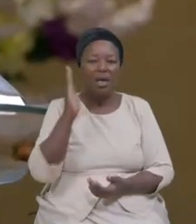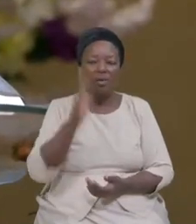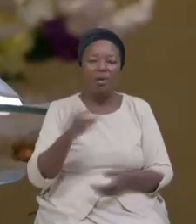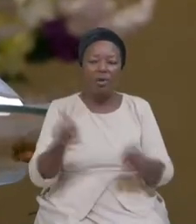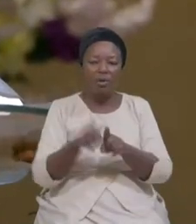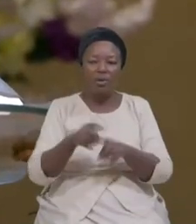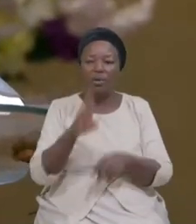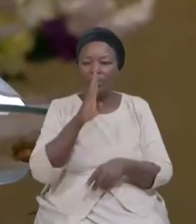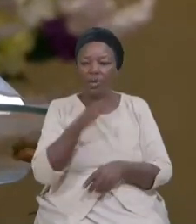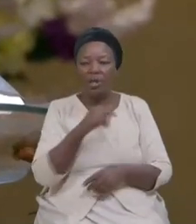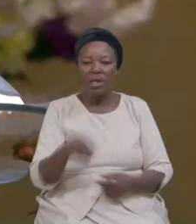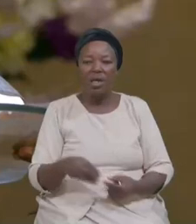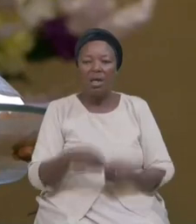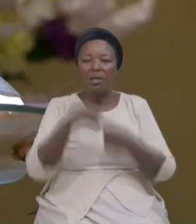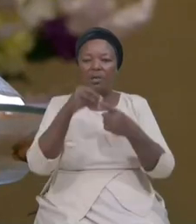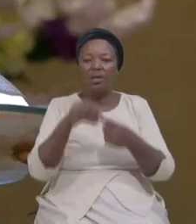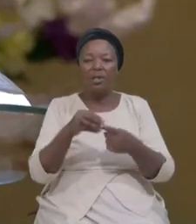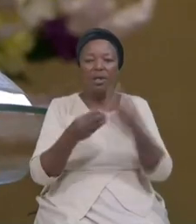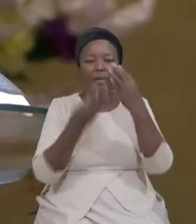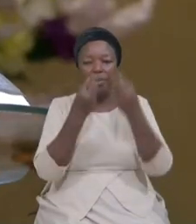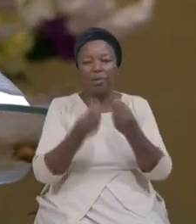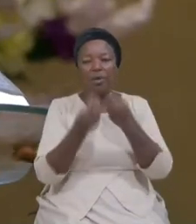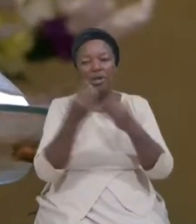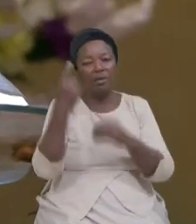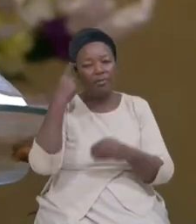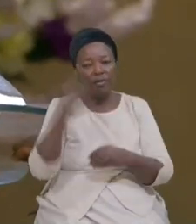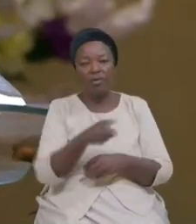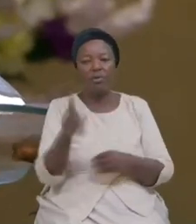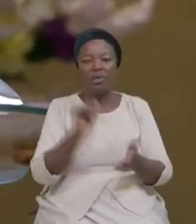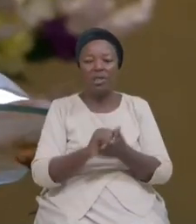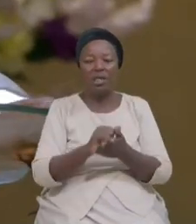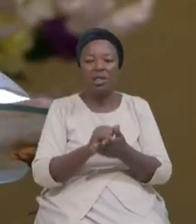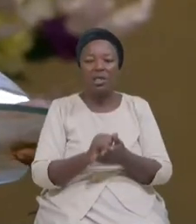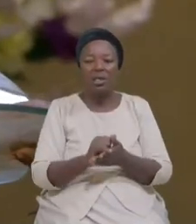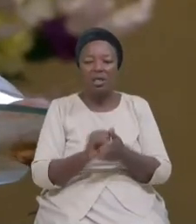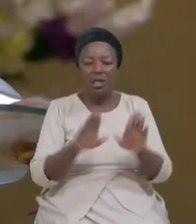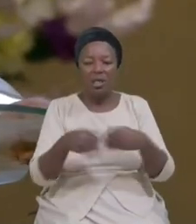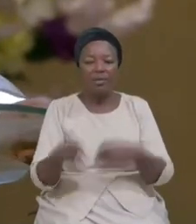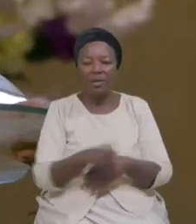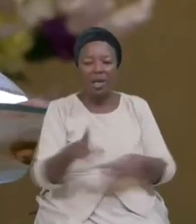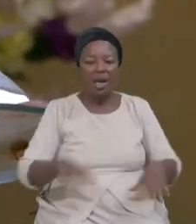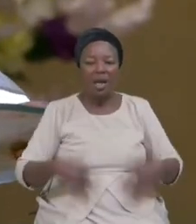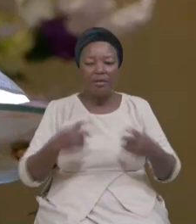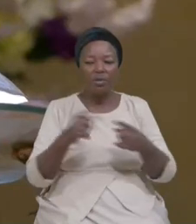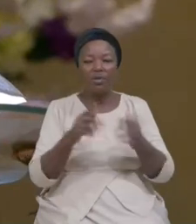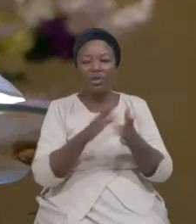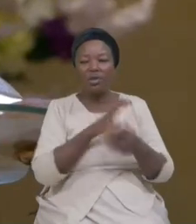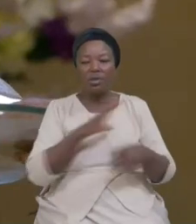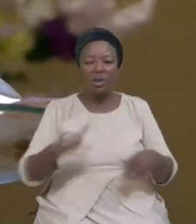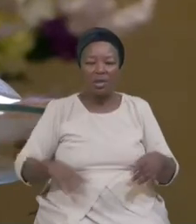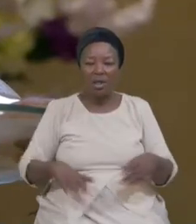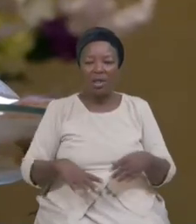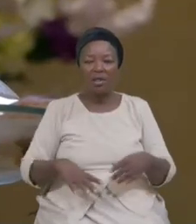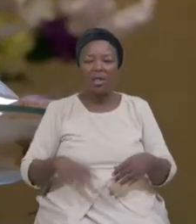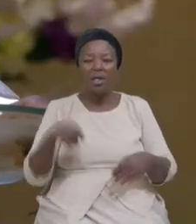Il y aura également un banquet spécial pour ceux qui donnent leur vie au Seigneur dans tous les lieux, localités, dans les groupes,